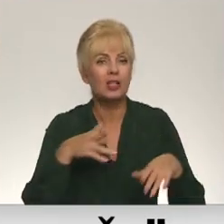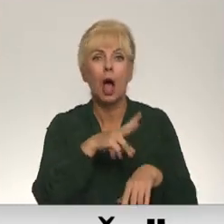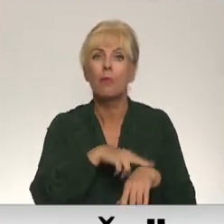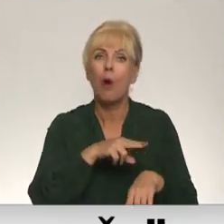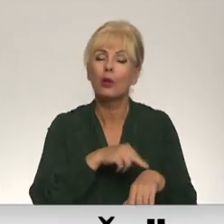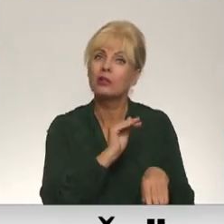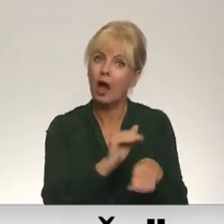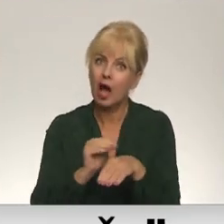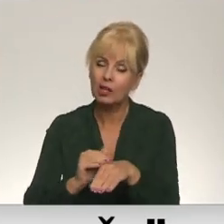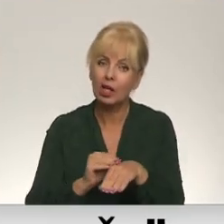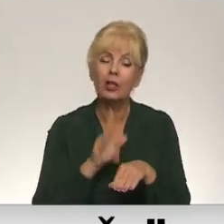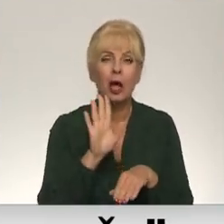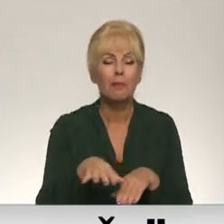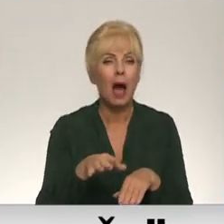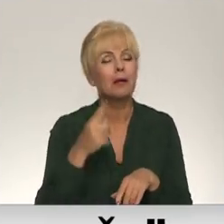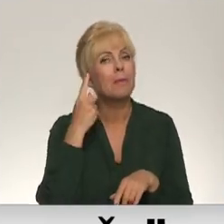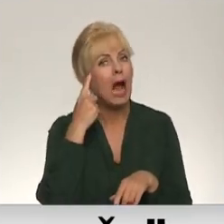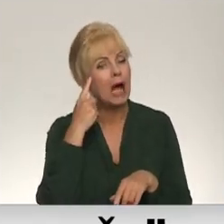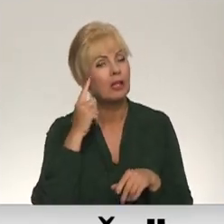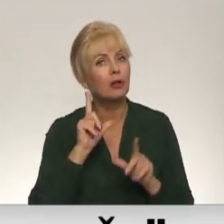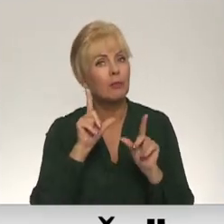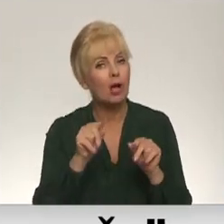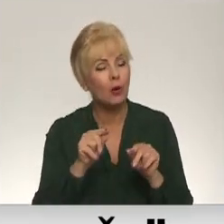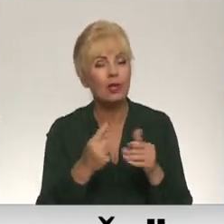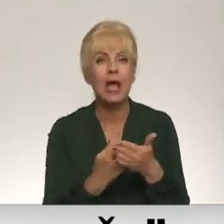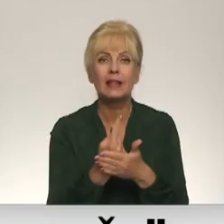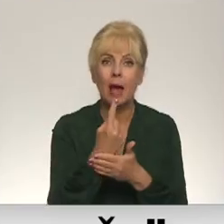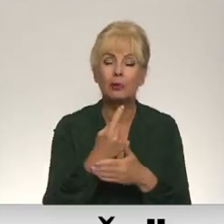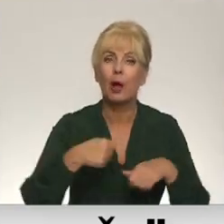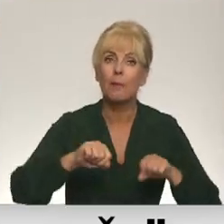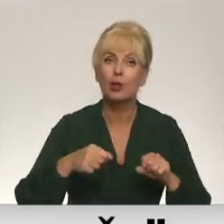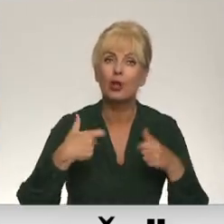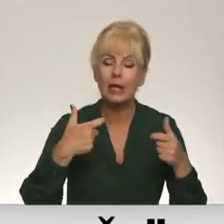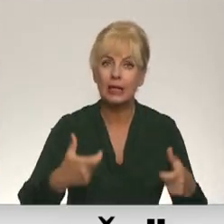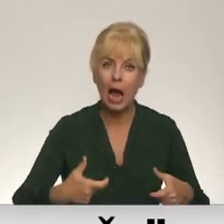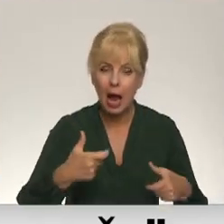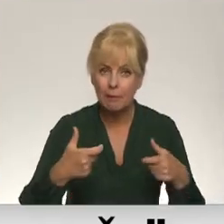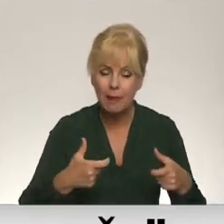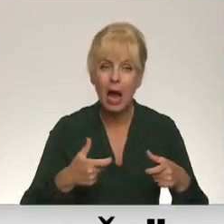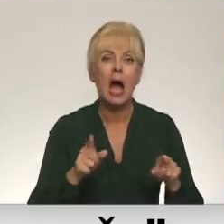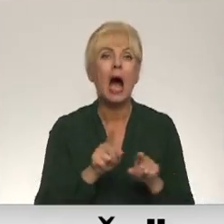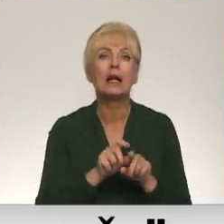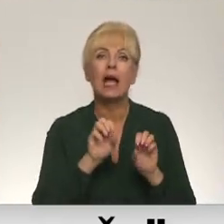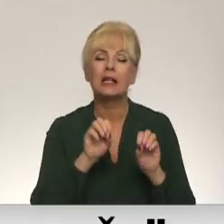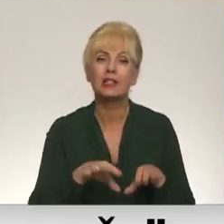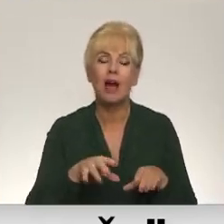braucējiem atgādina par prātīgu braukšanu, gan ievērojot gaisa temperatūru un motocikla riepu saķer ar asfaltu, gan